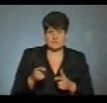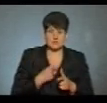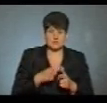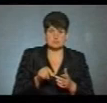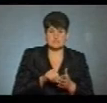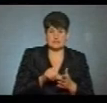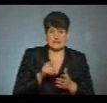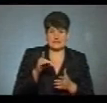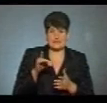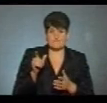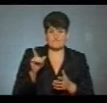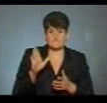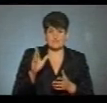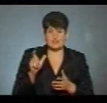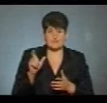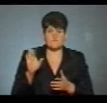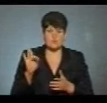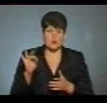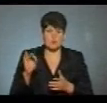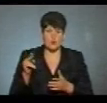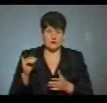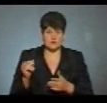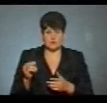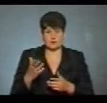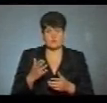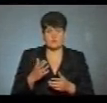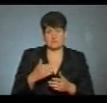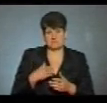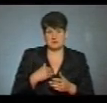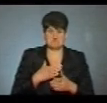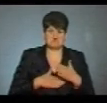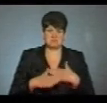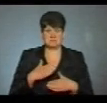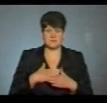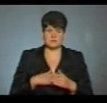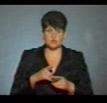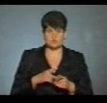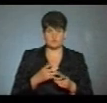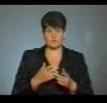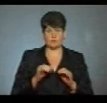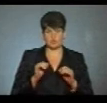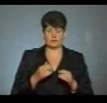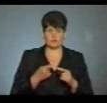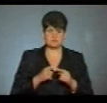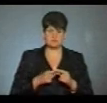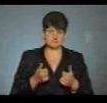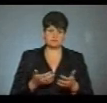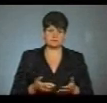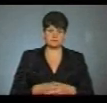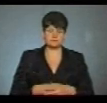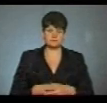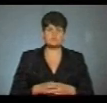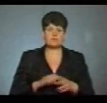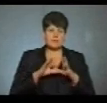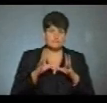представники європеоїдної раси. Це тішить. Так? В плані егоїстичному нас з вами це мабуть, тішить. І все